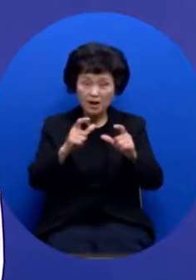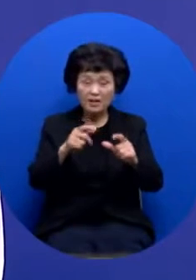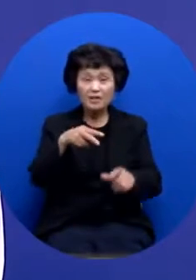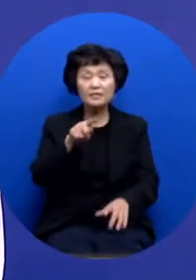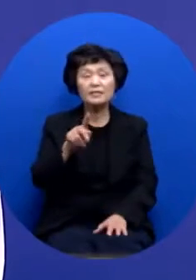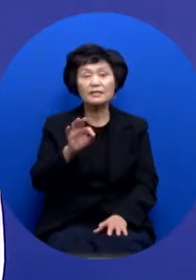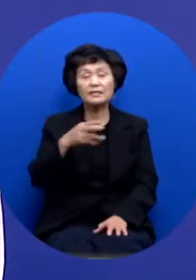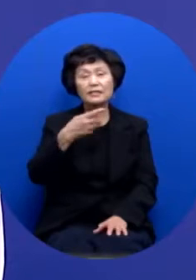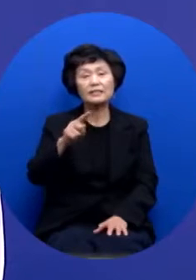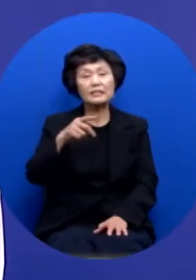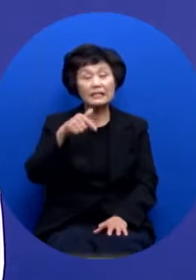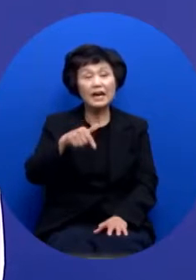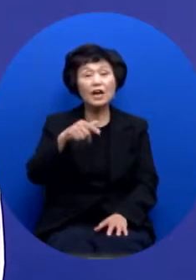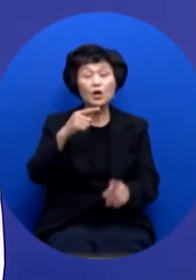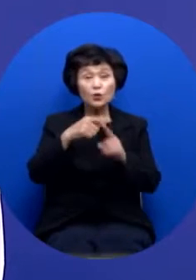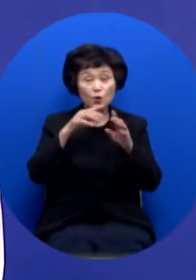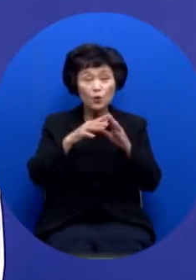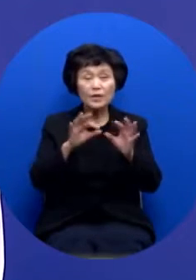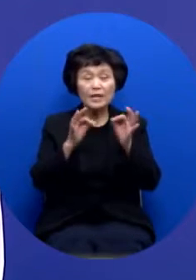한국에서2급주요교단으로분류되는성교회의김기동목사가